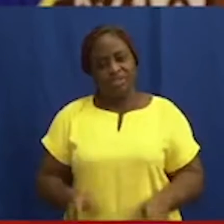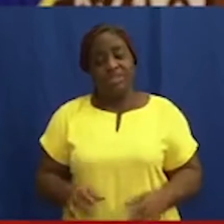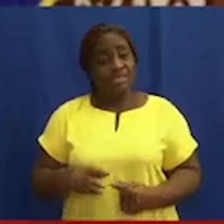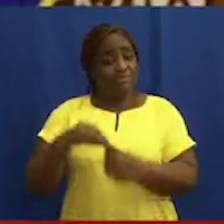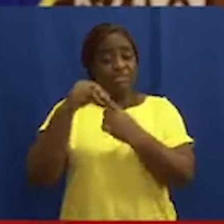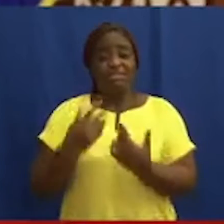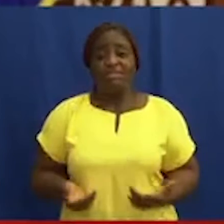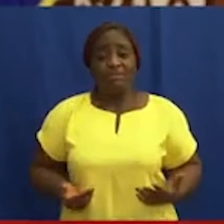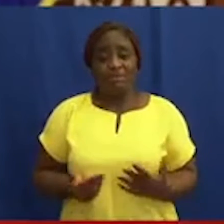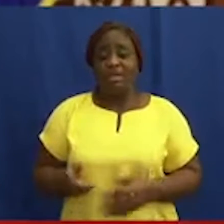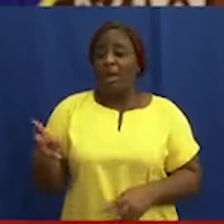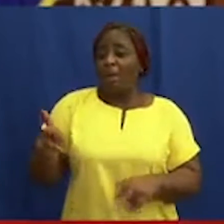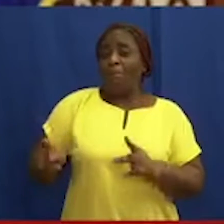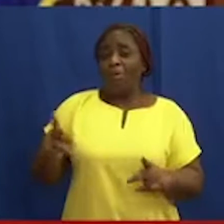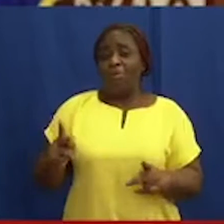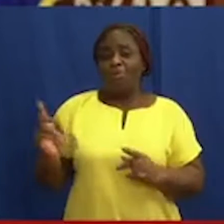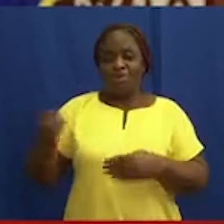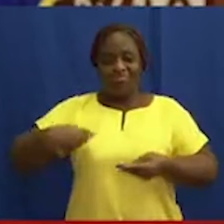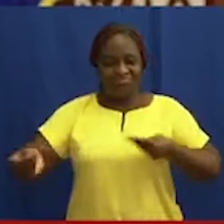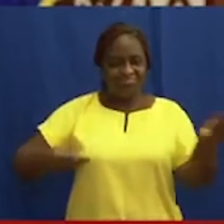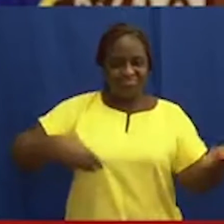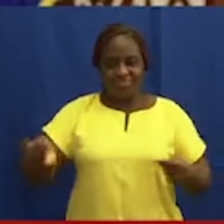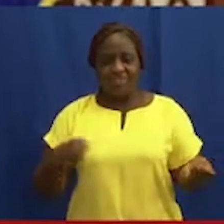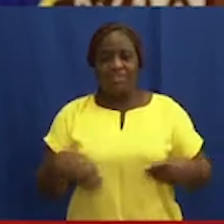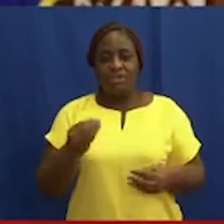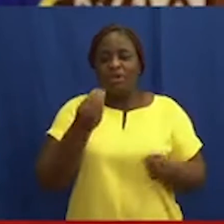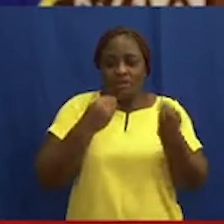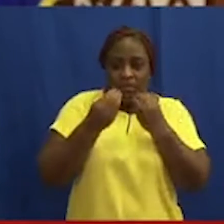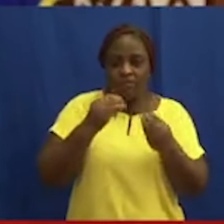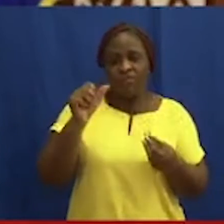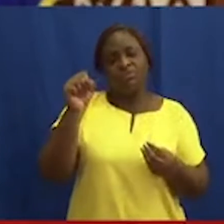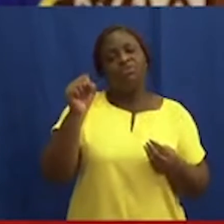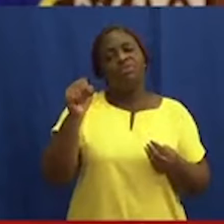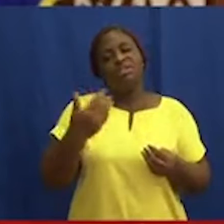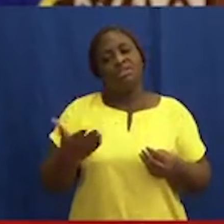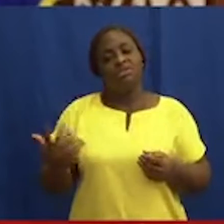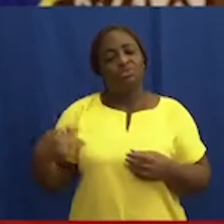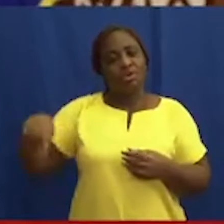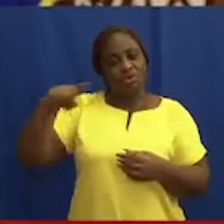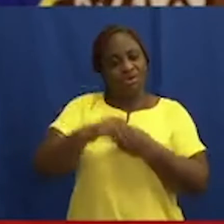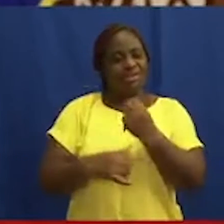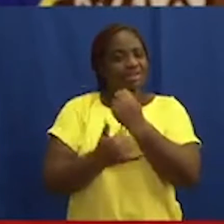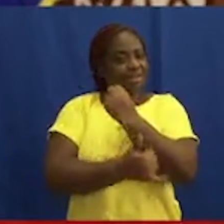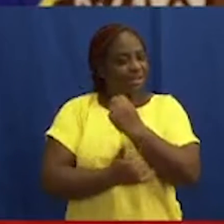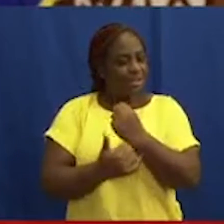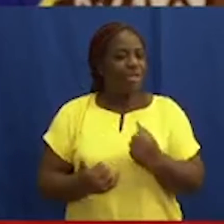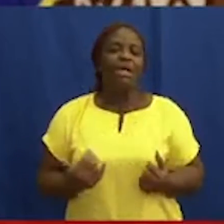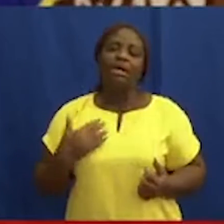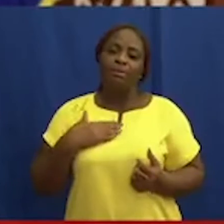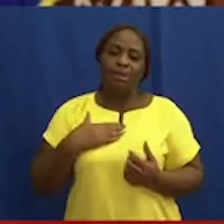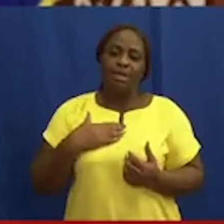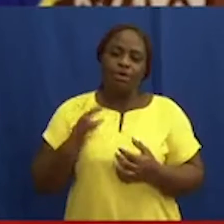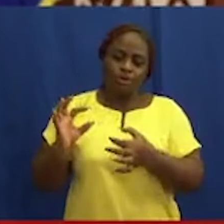gyara ginshikin tattalin arziki domin ya samu tsayawa cikin shekaru 3-6 masu zuwa wanda